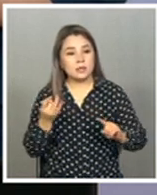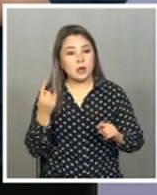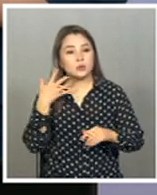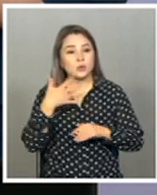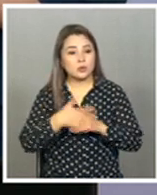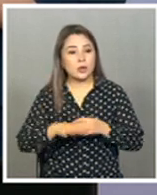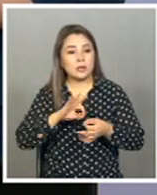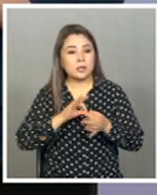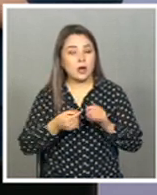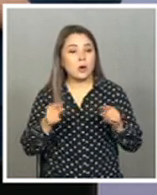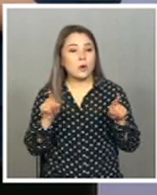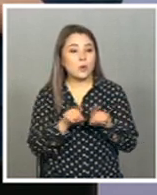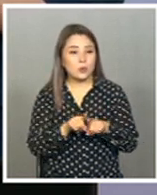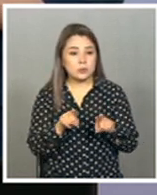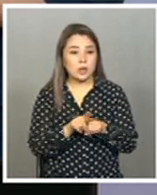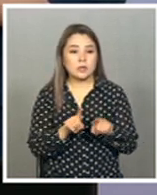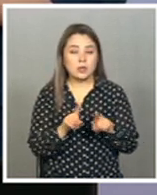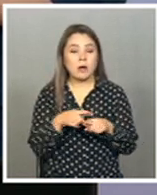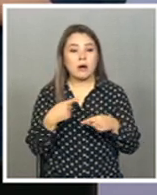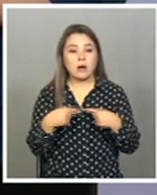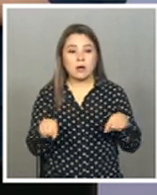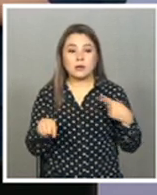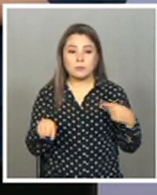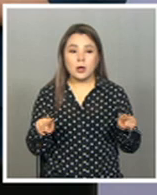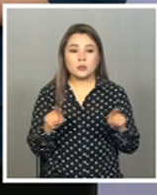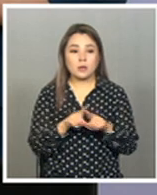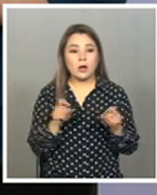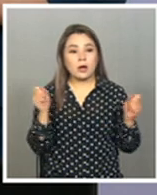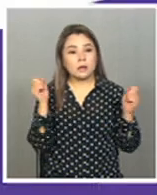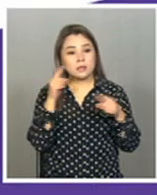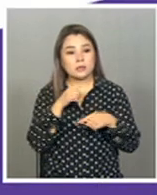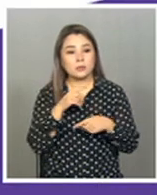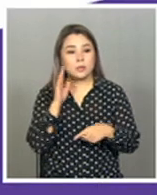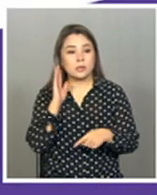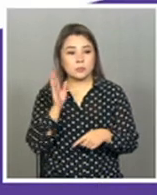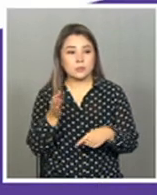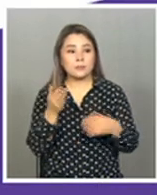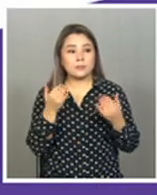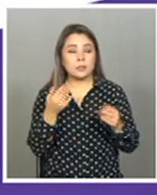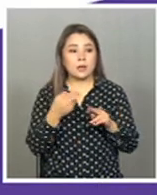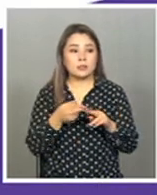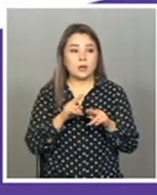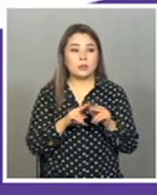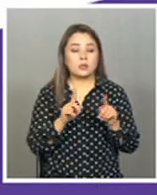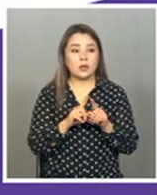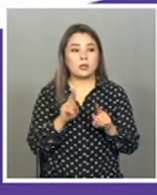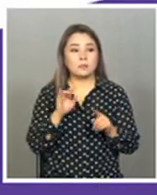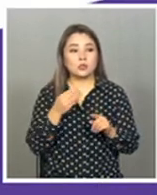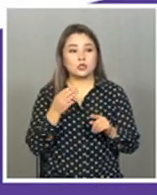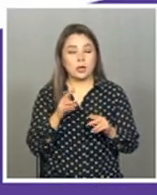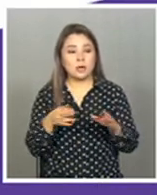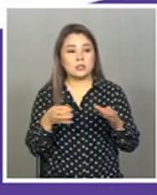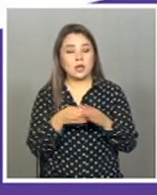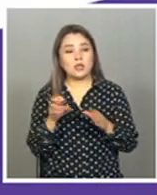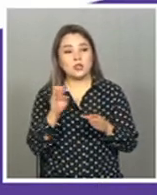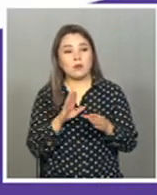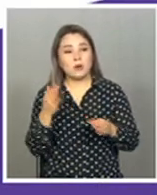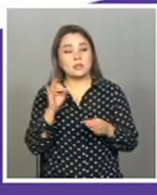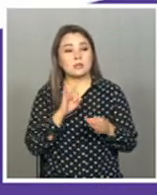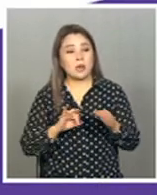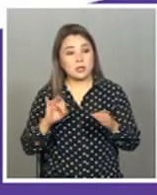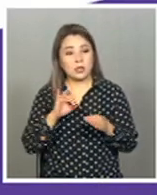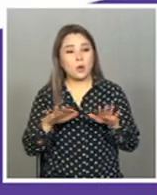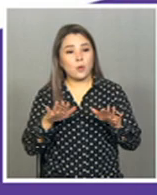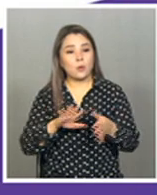олардың ұқсастықтары мен айырмашылықтарын анықтайсыз. Және қыпшақтардың Еуразия тарихындағы орын